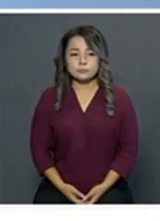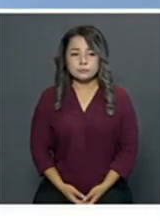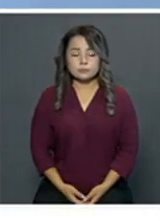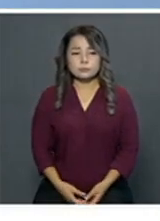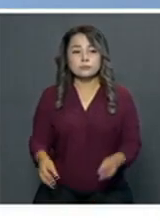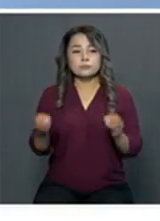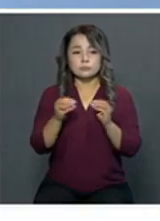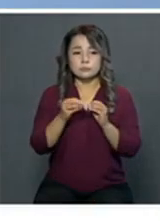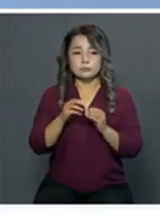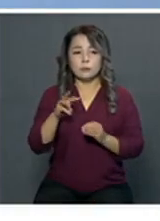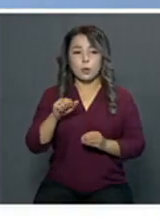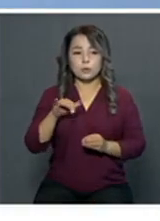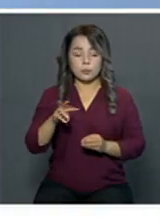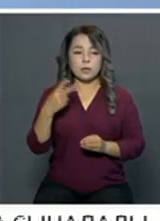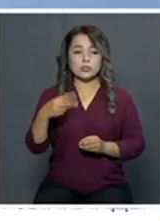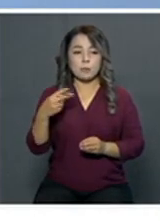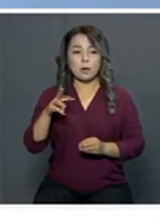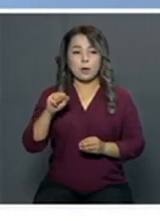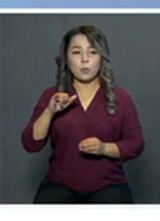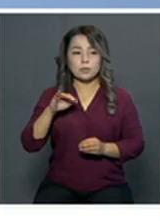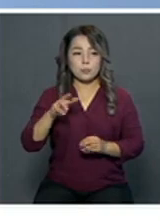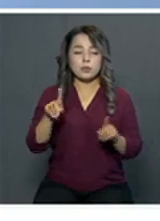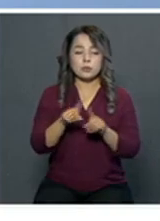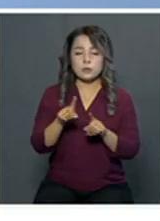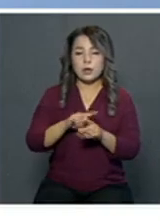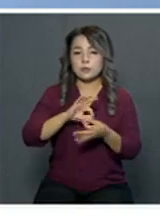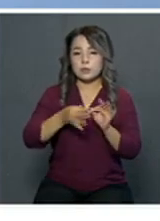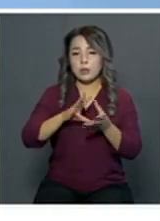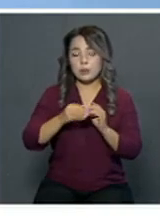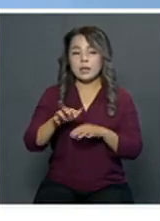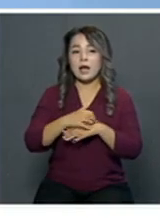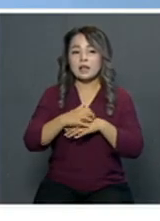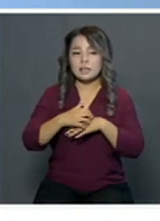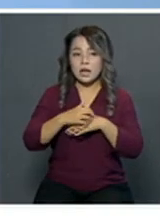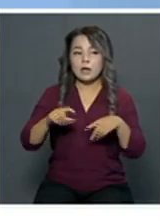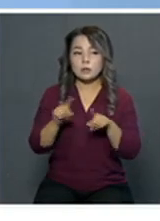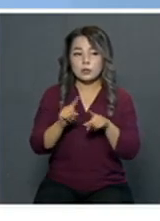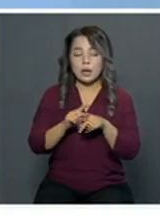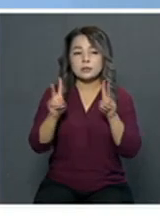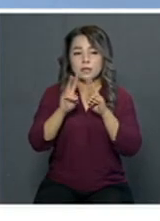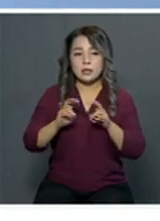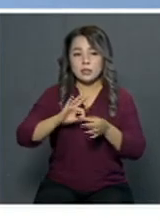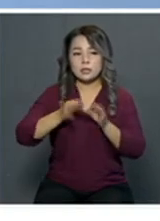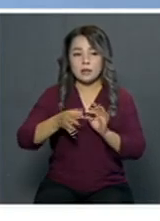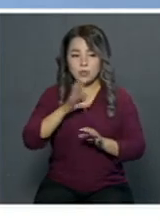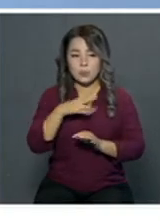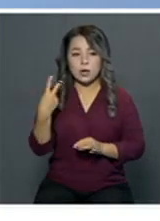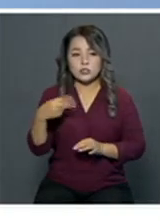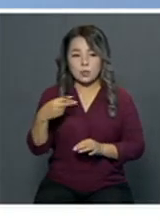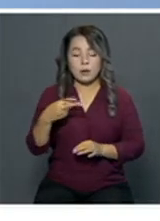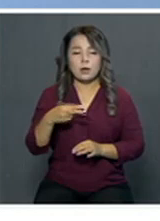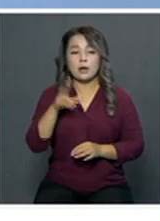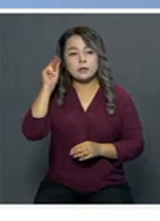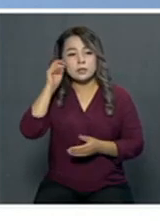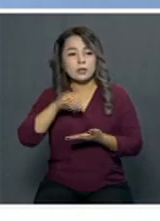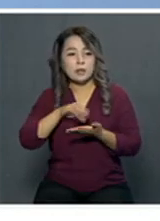10 маусым мен 23 маусымдарға кандидаттық вакцинаның уытылығы мен аллергиялық қасиеттері зерттелді. Және 20 жылғы маусым